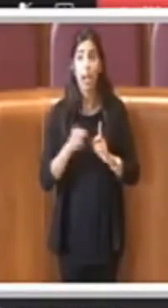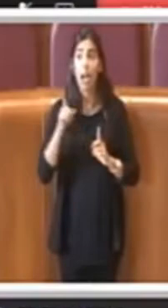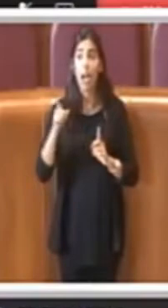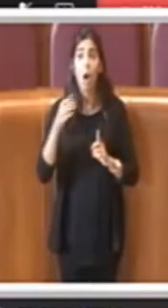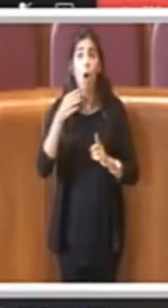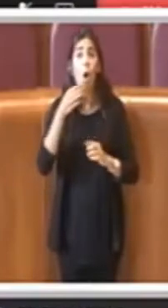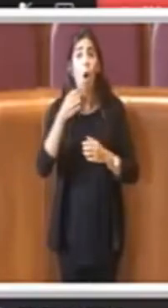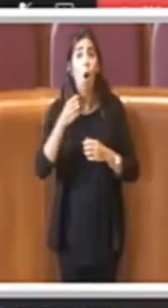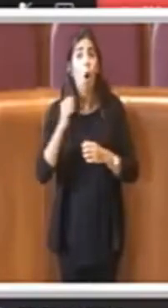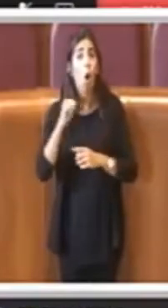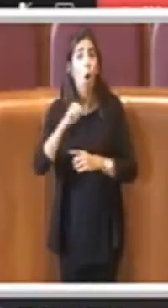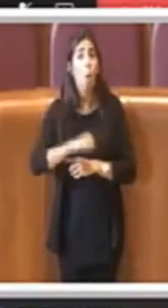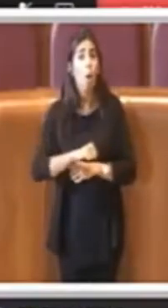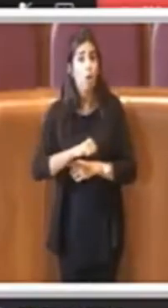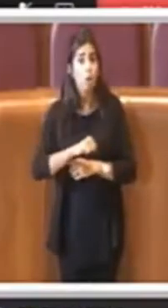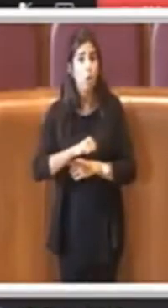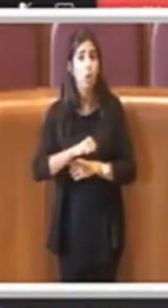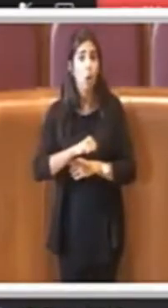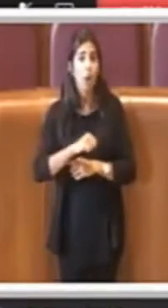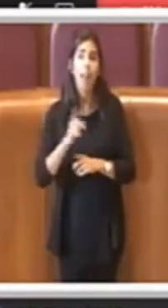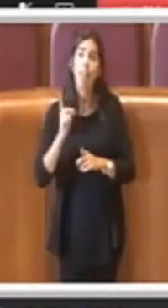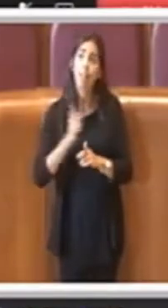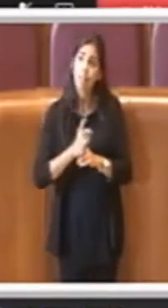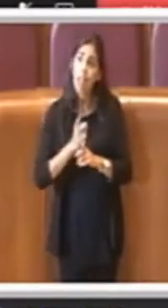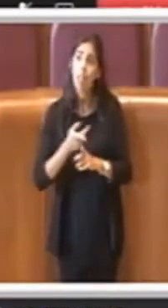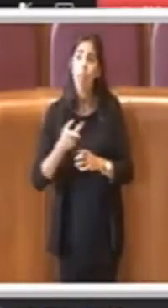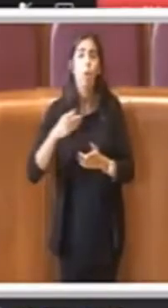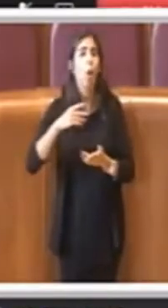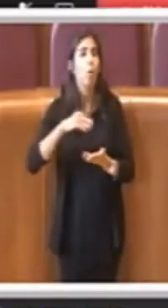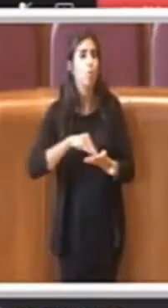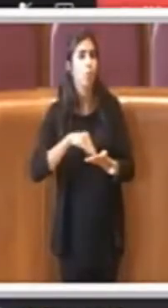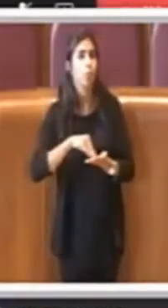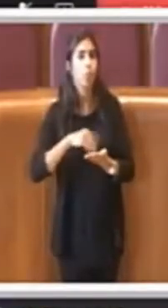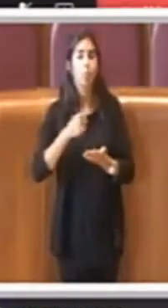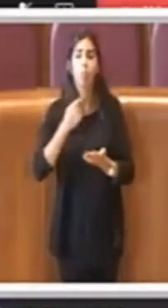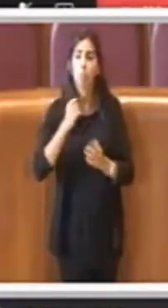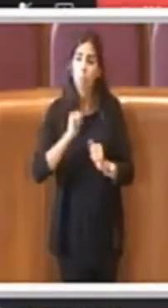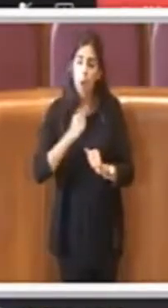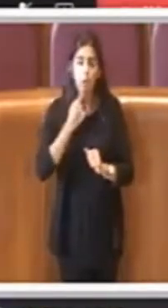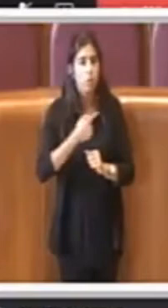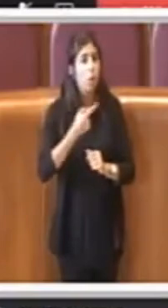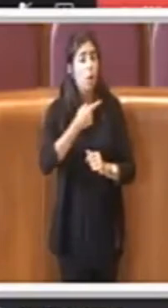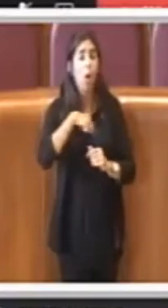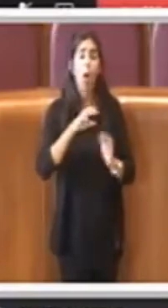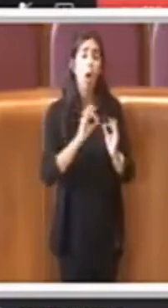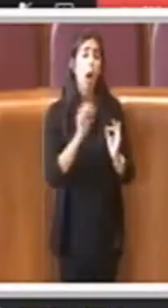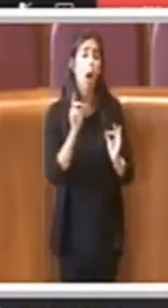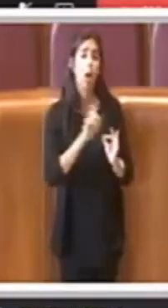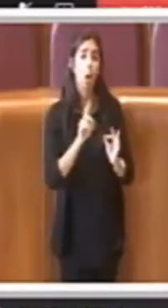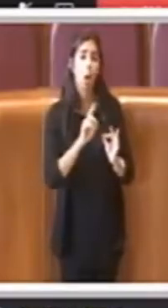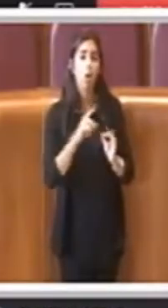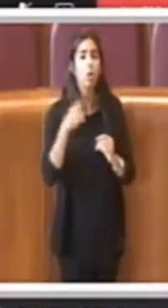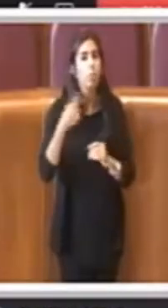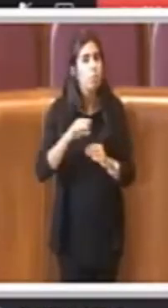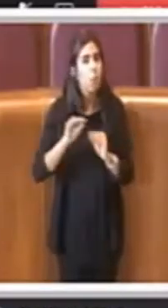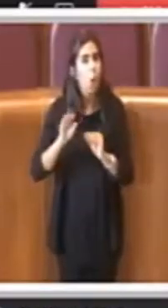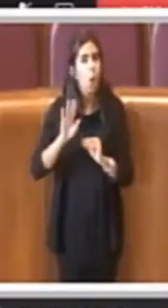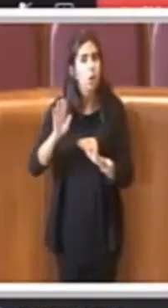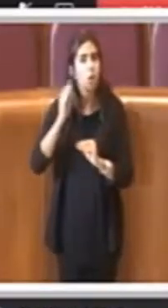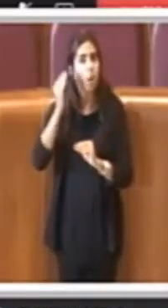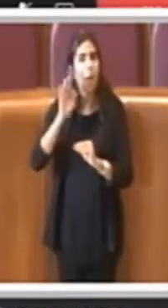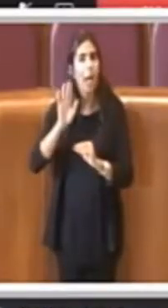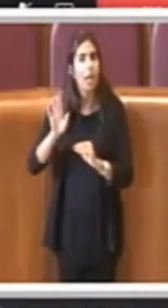devono metterci la faccia, cioè devono dire: non siamo a favore di questo. Poi ovviamente è una loro posizione legittima,